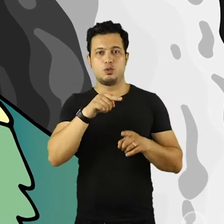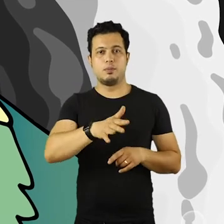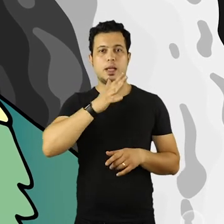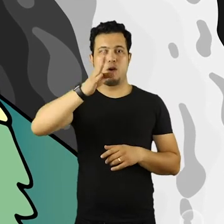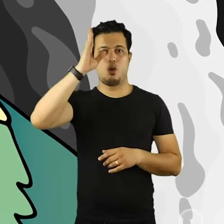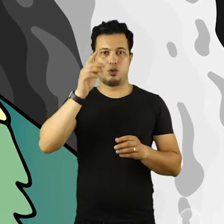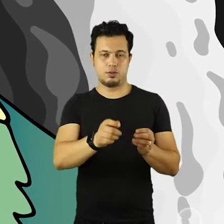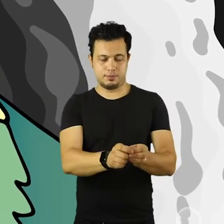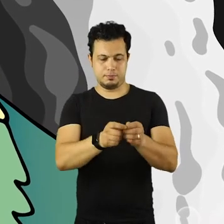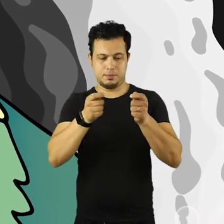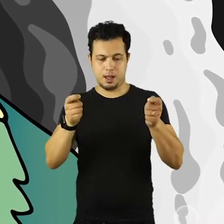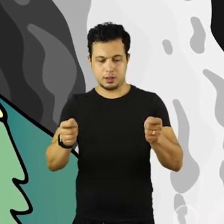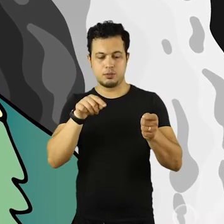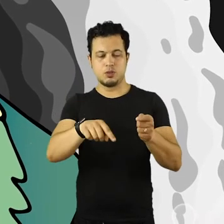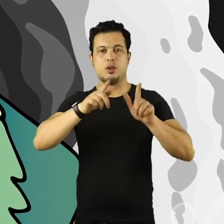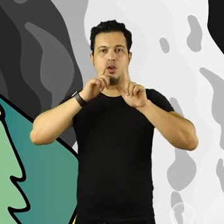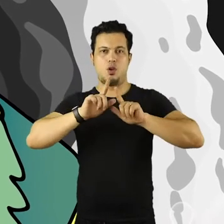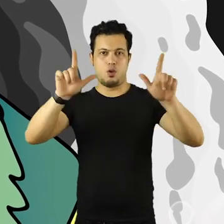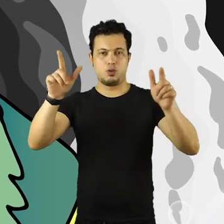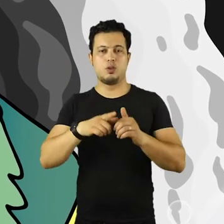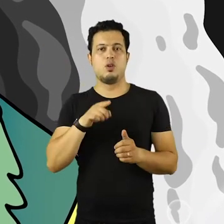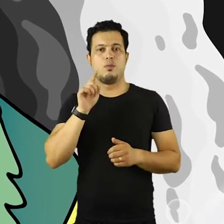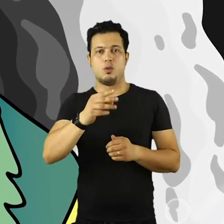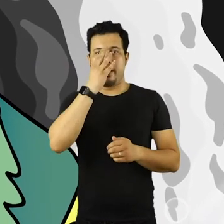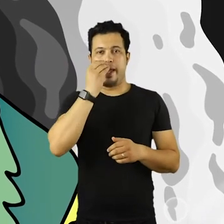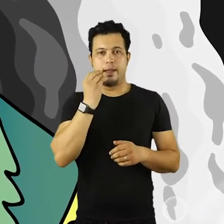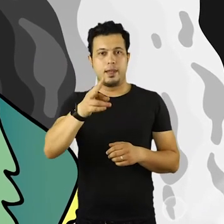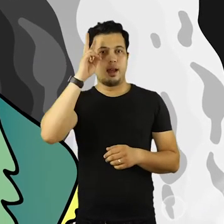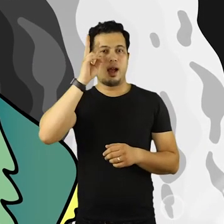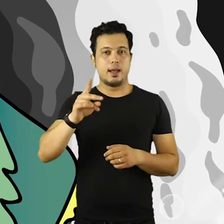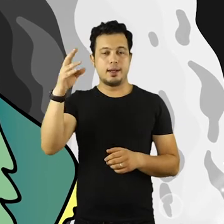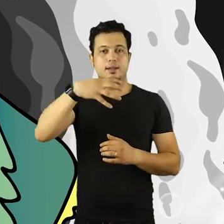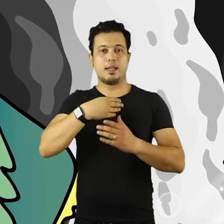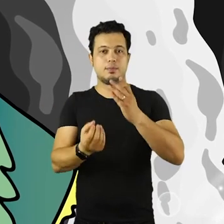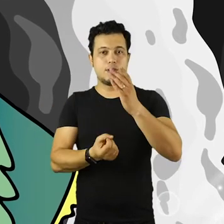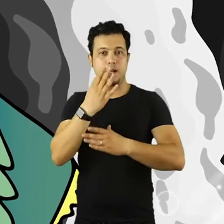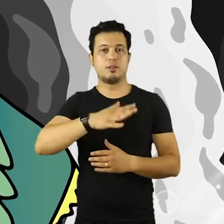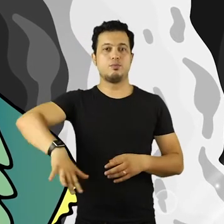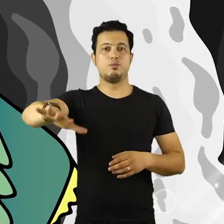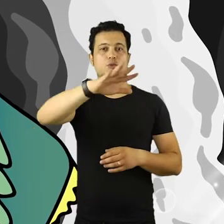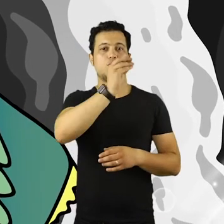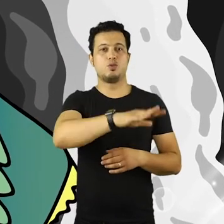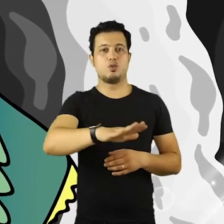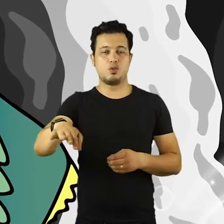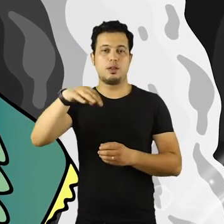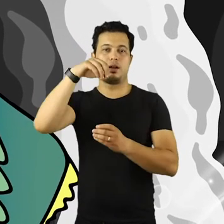horoz sesli bir şekilde okudu. Bu hediye hayallerine sahip çıkan tüm çocuklar